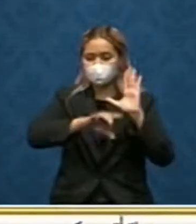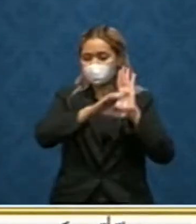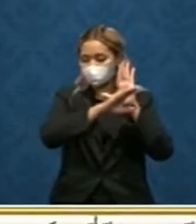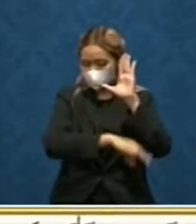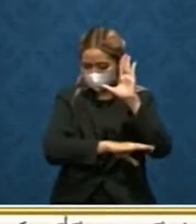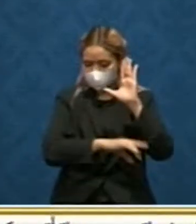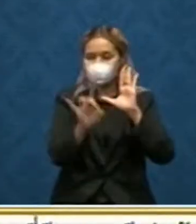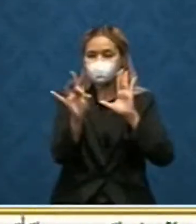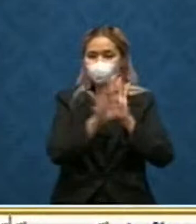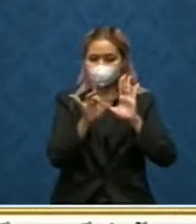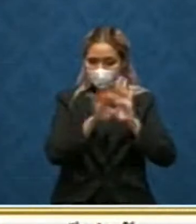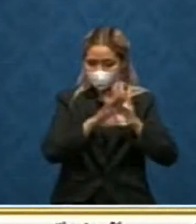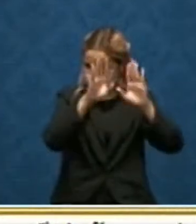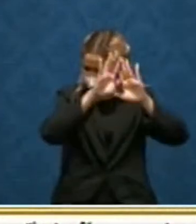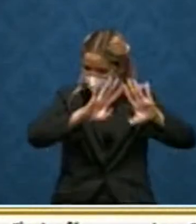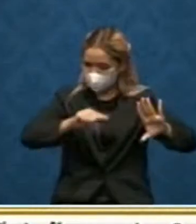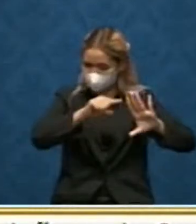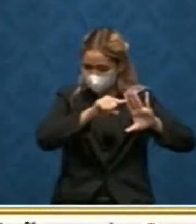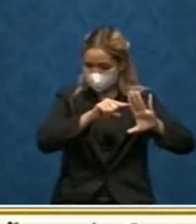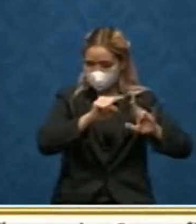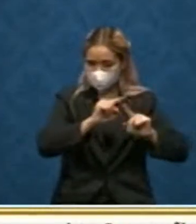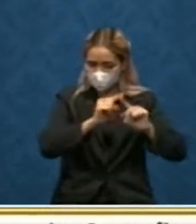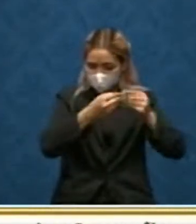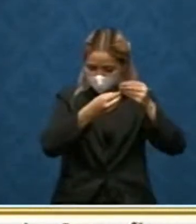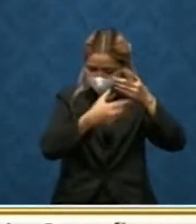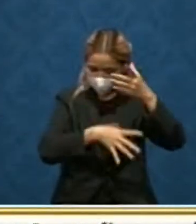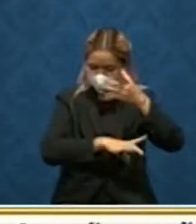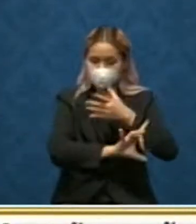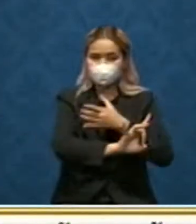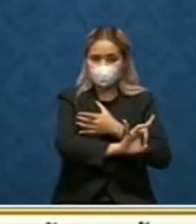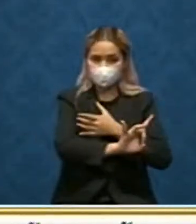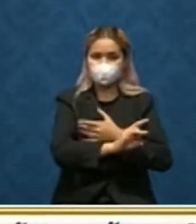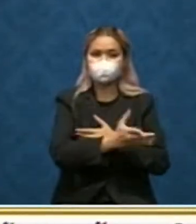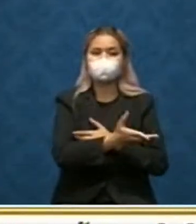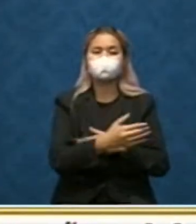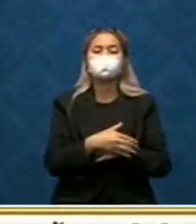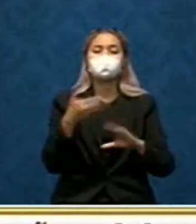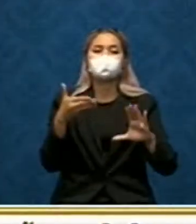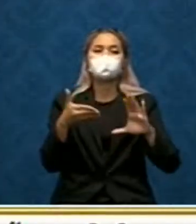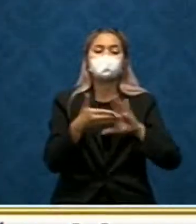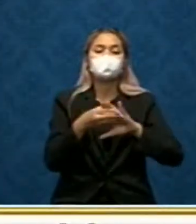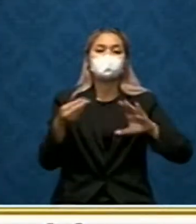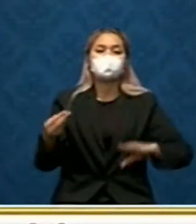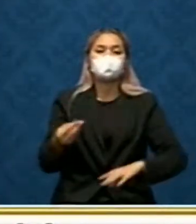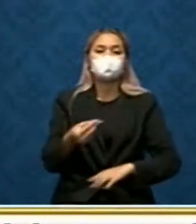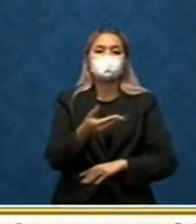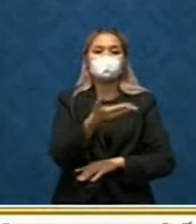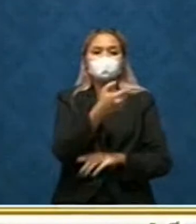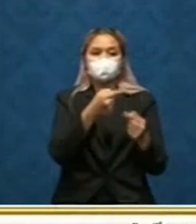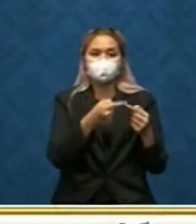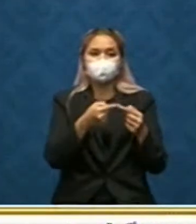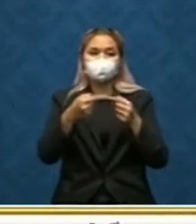นี่อาเซนนะ เอาดูไปเร็ว redirect,แ่นต่อไปขอสไฟแนต่ไปครับ